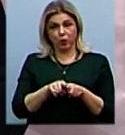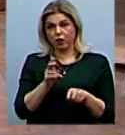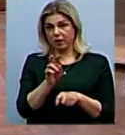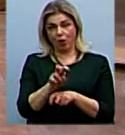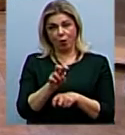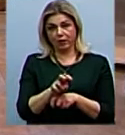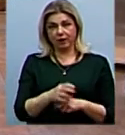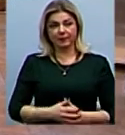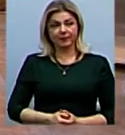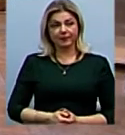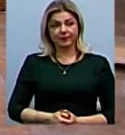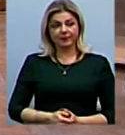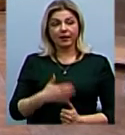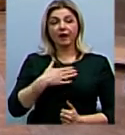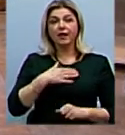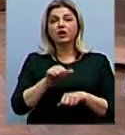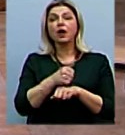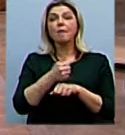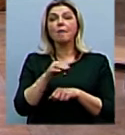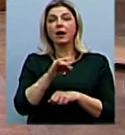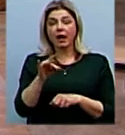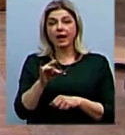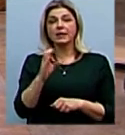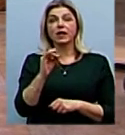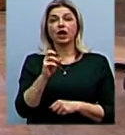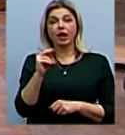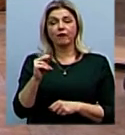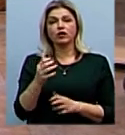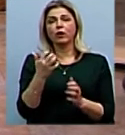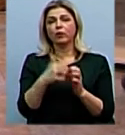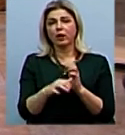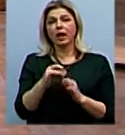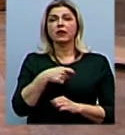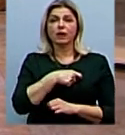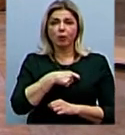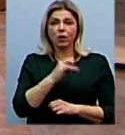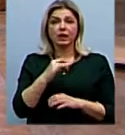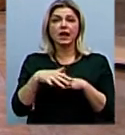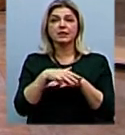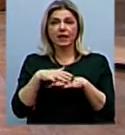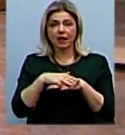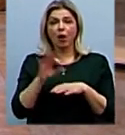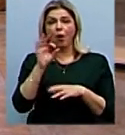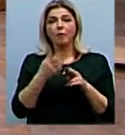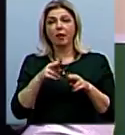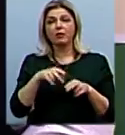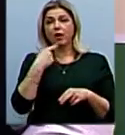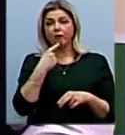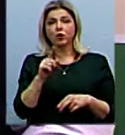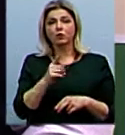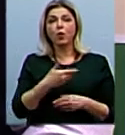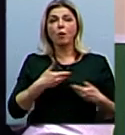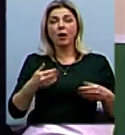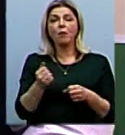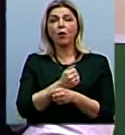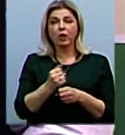Просто наш мэр Сенкевич игнорирует и депутатов, и население. Об этом говорит то, что мы боремся